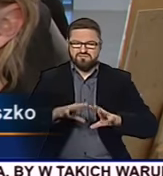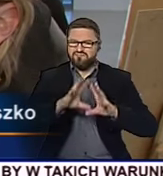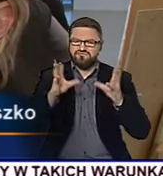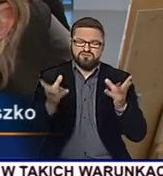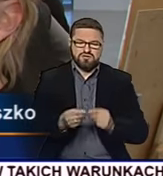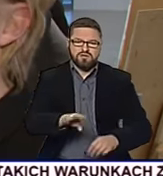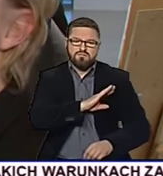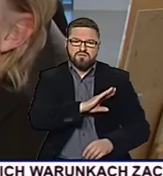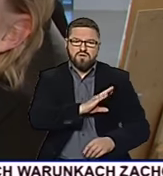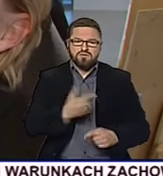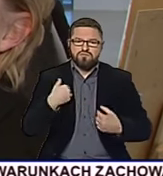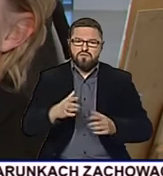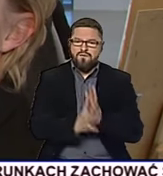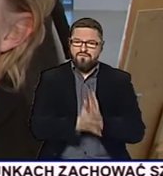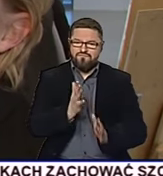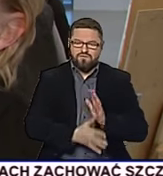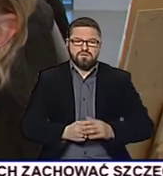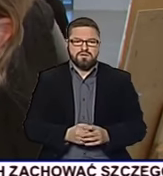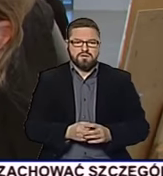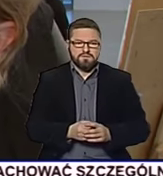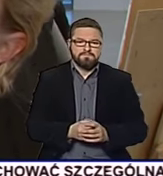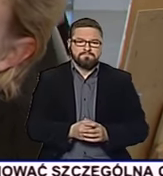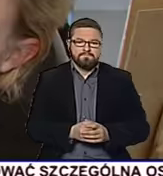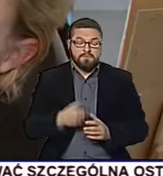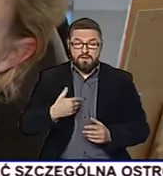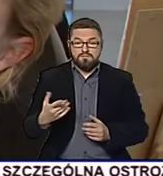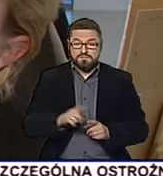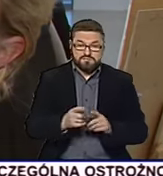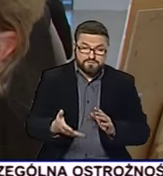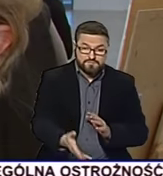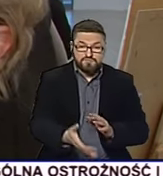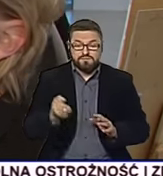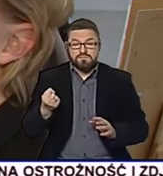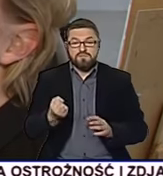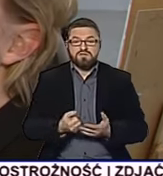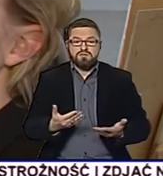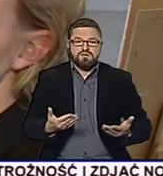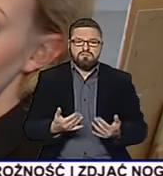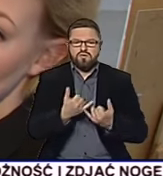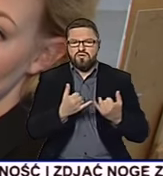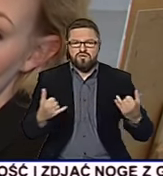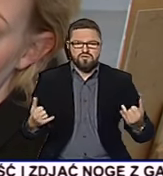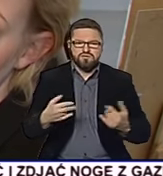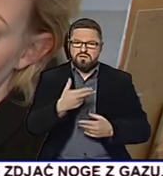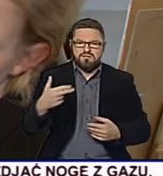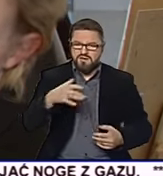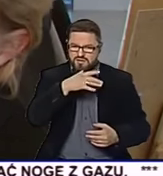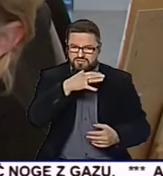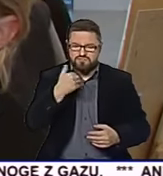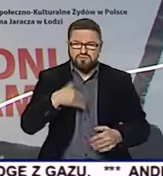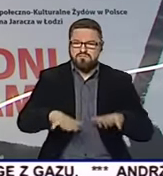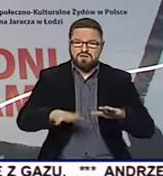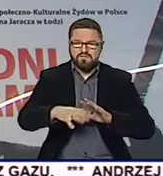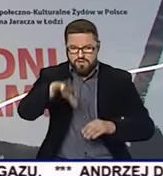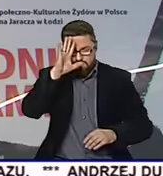ofiarom Holokaustu. I sięgamy również po różnego rodzaju wątki żydowskie, które miały miejsce w